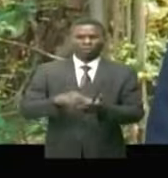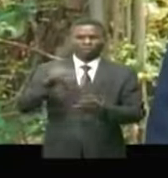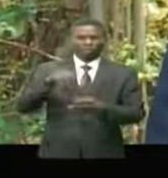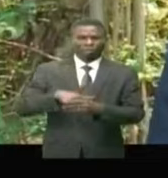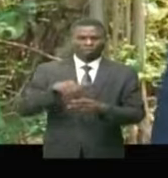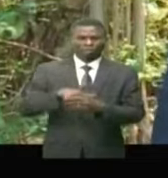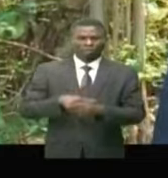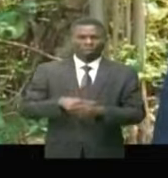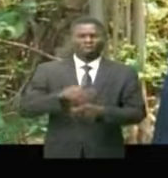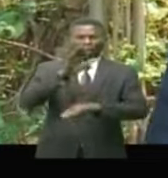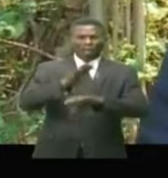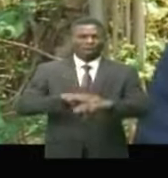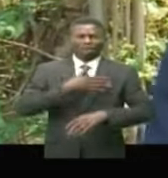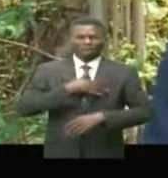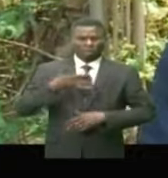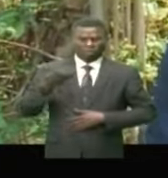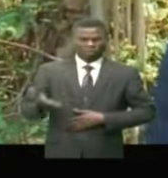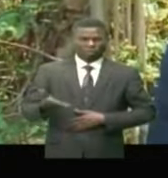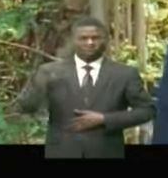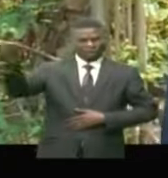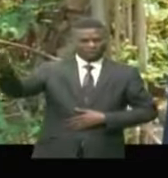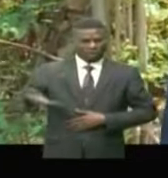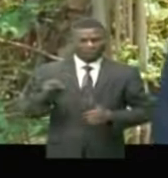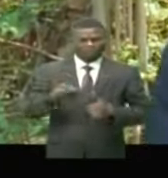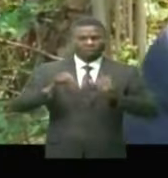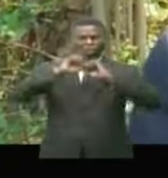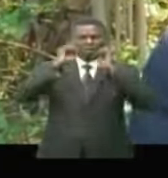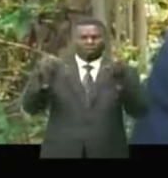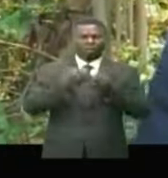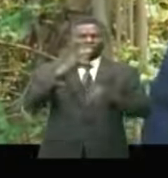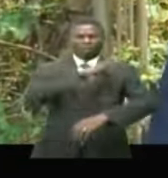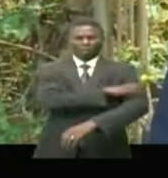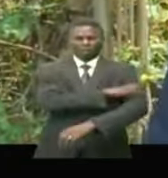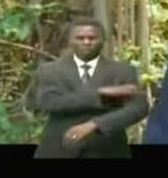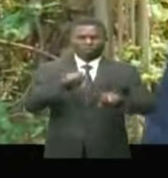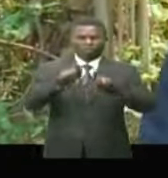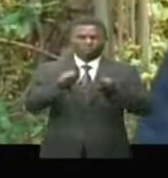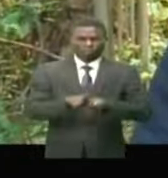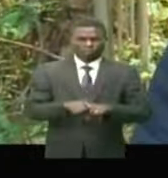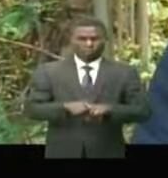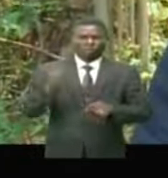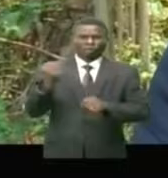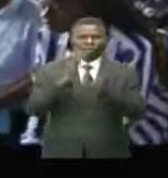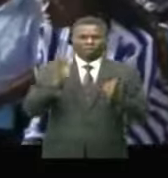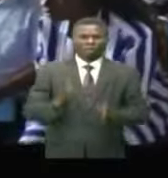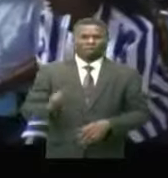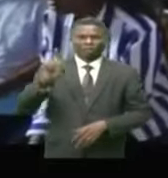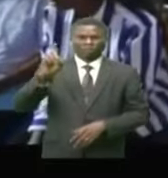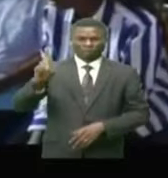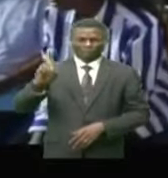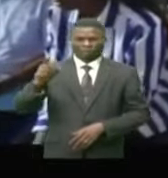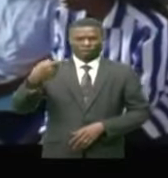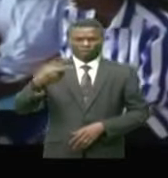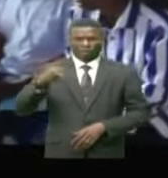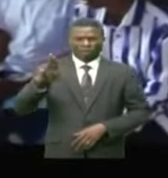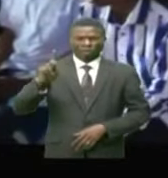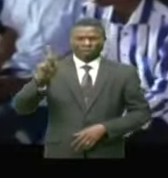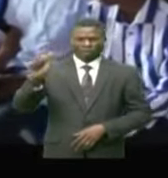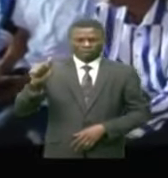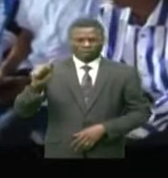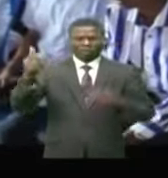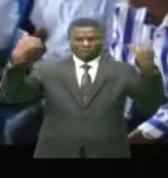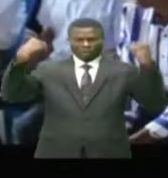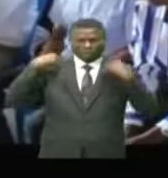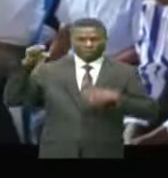la population. Il fallait inviter la société civile et les agents de la DGCAS, y compris également les chefs de